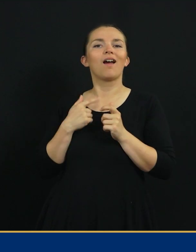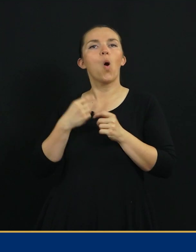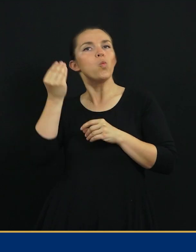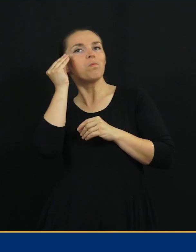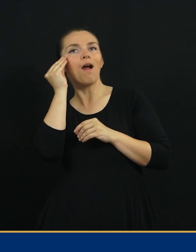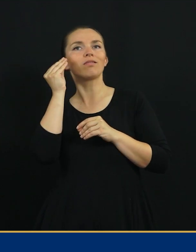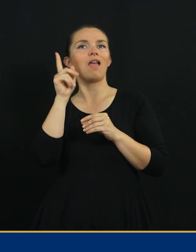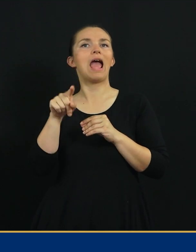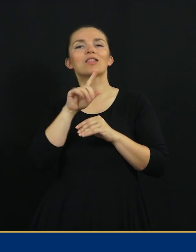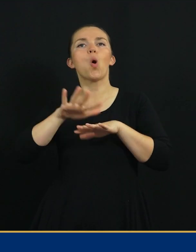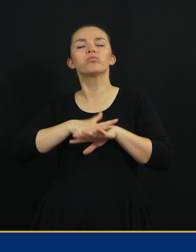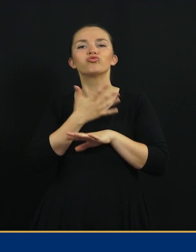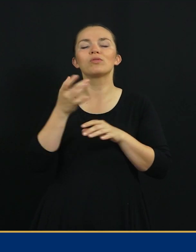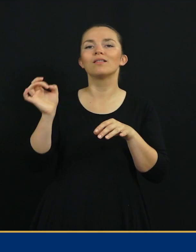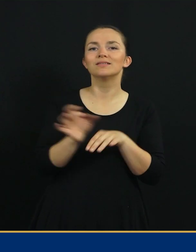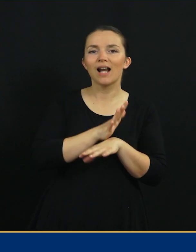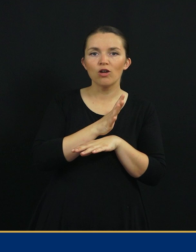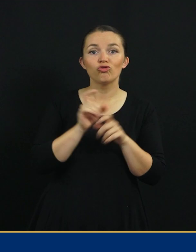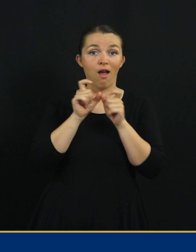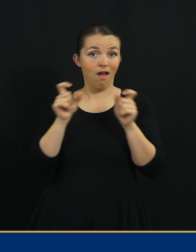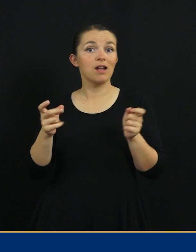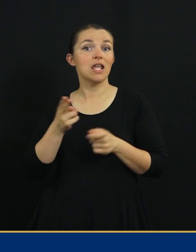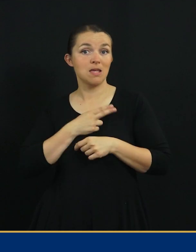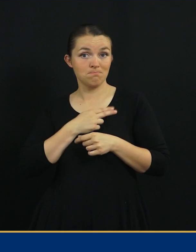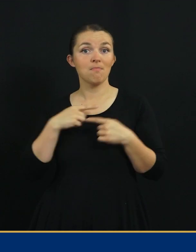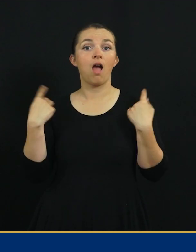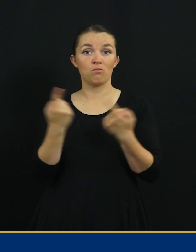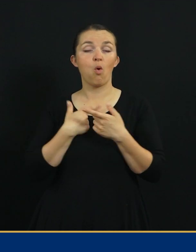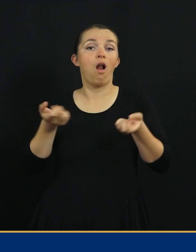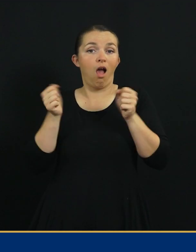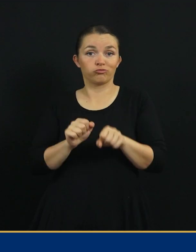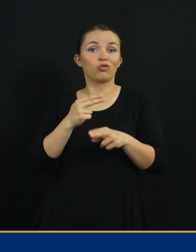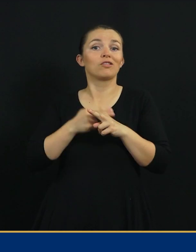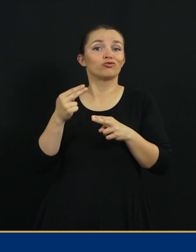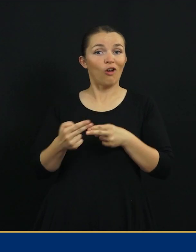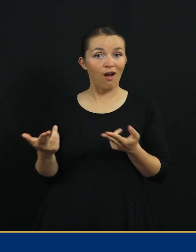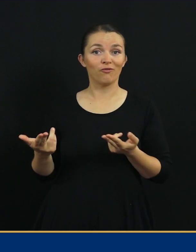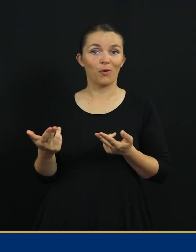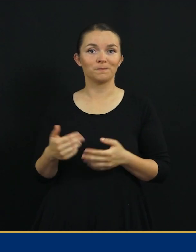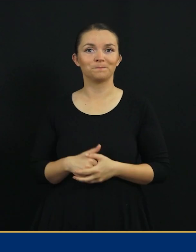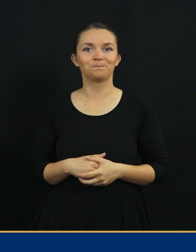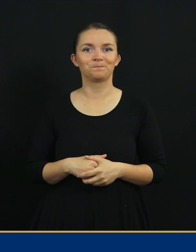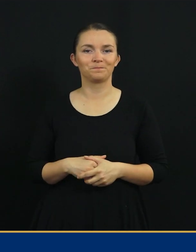upanje in občutek sreče, ker imamo lastno državo.